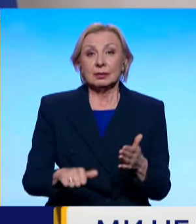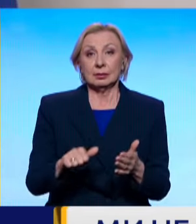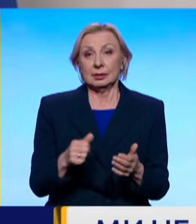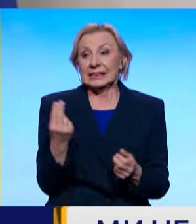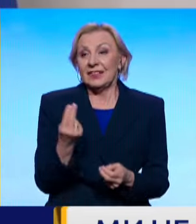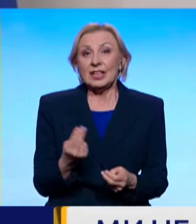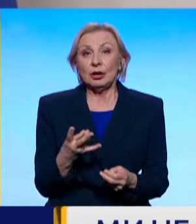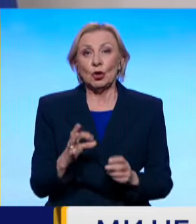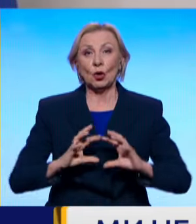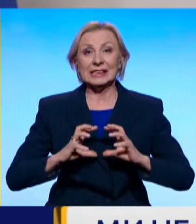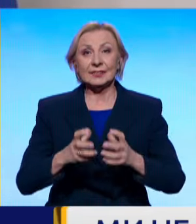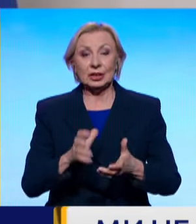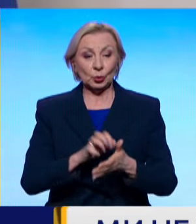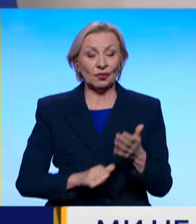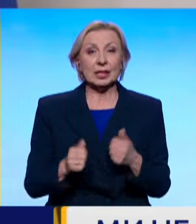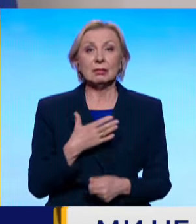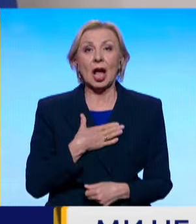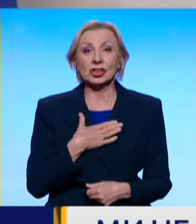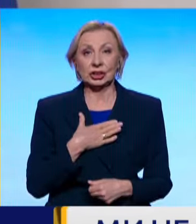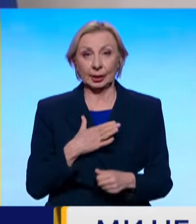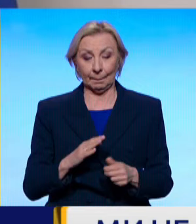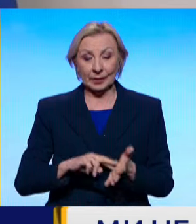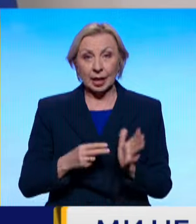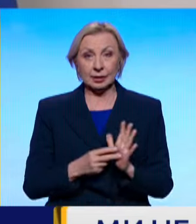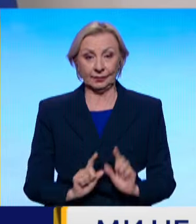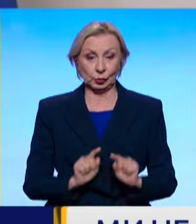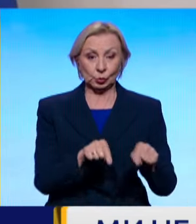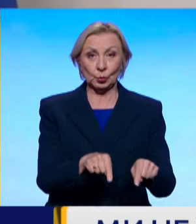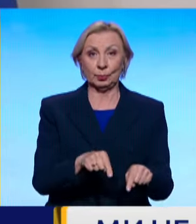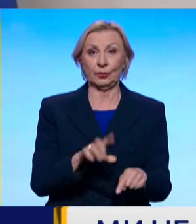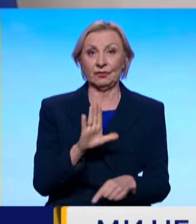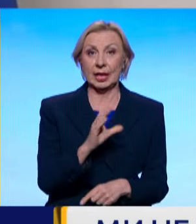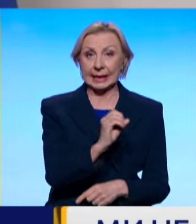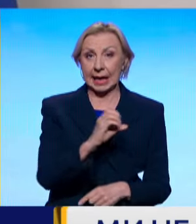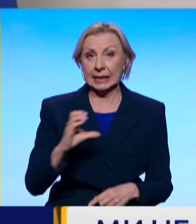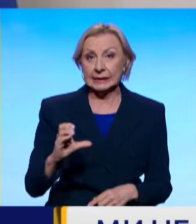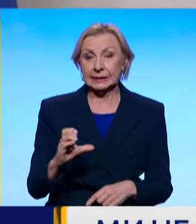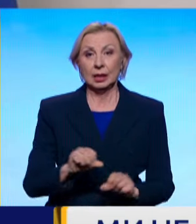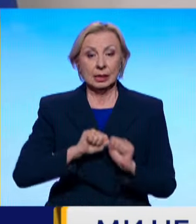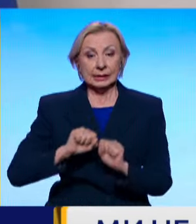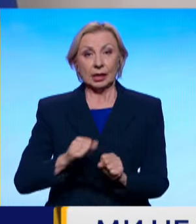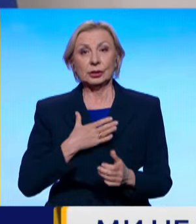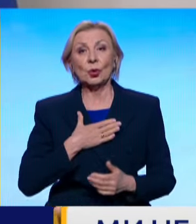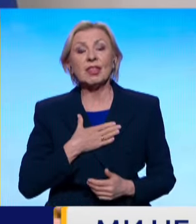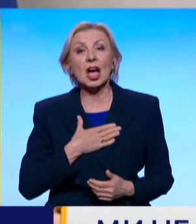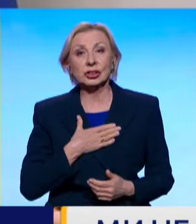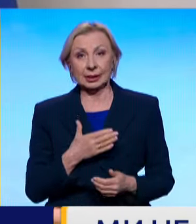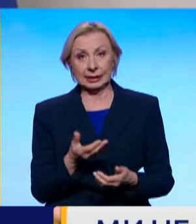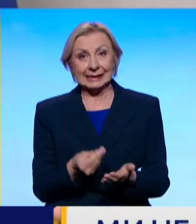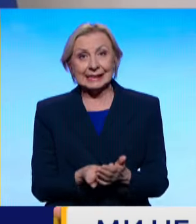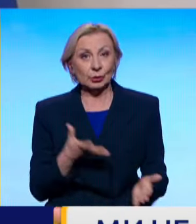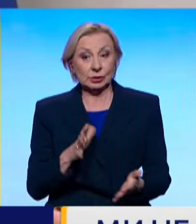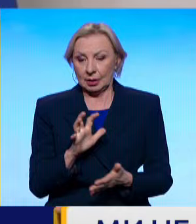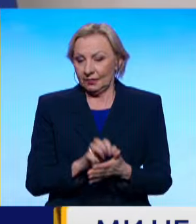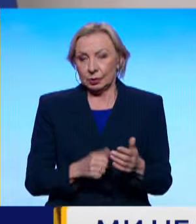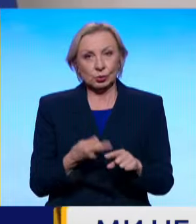від цивільного світу, від наших планів щодо вступу в Європейський Союз, щодо захисту наших цінностей, від цього